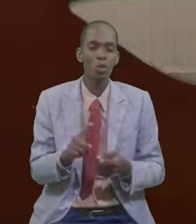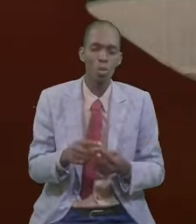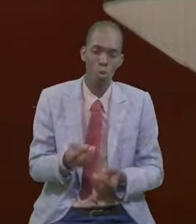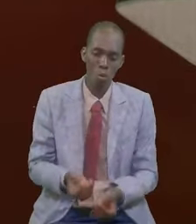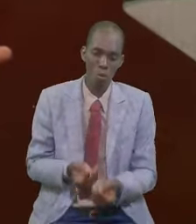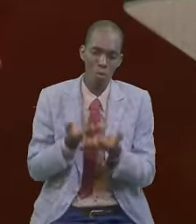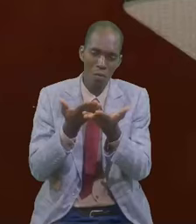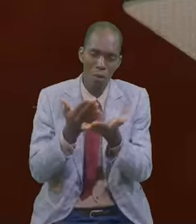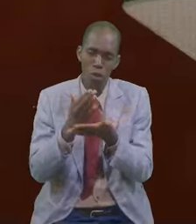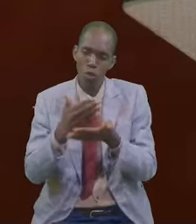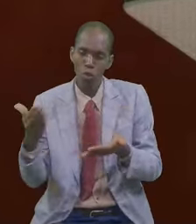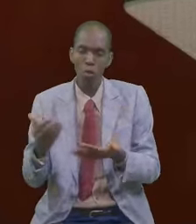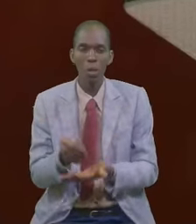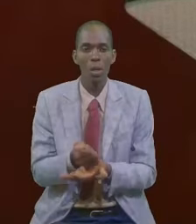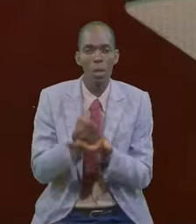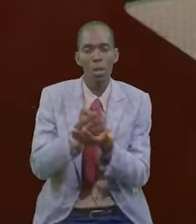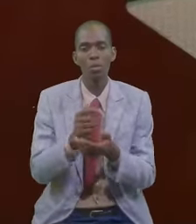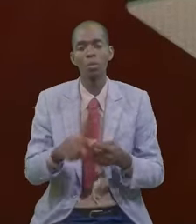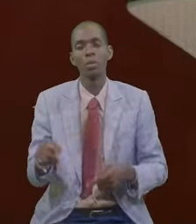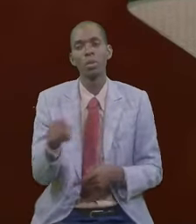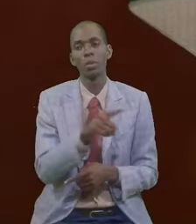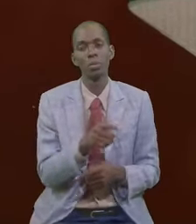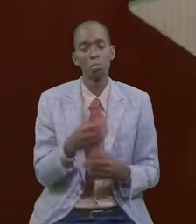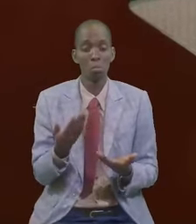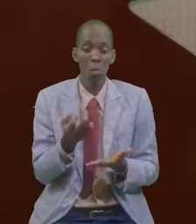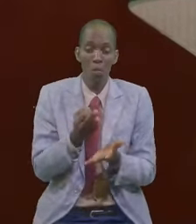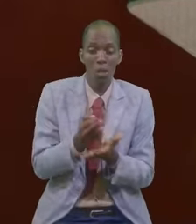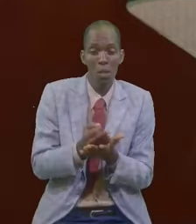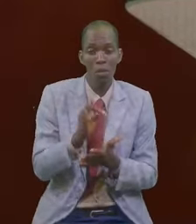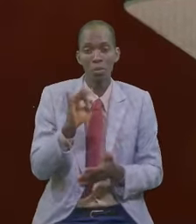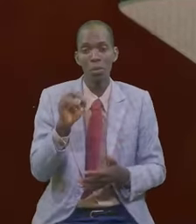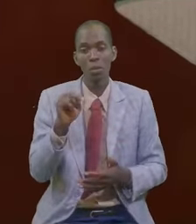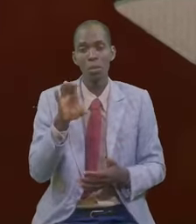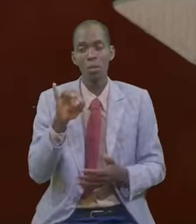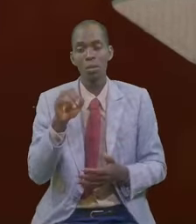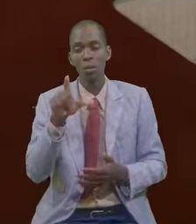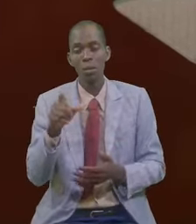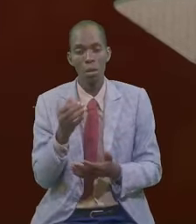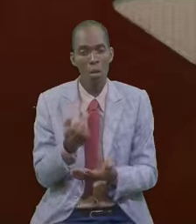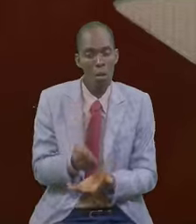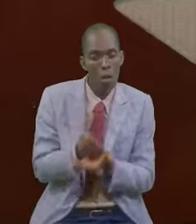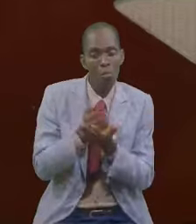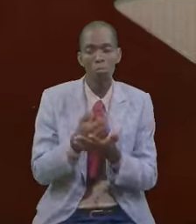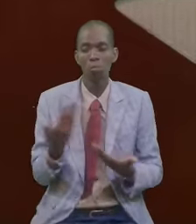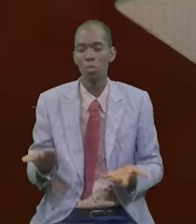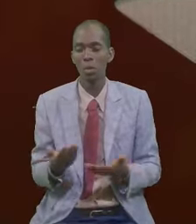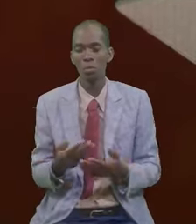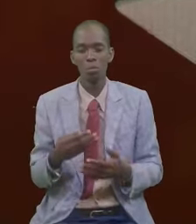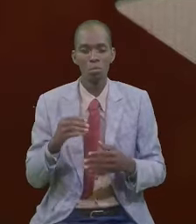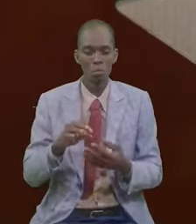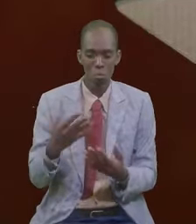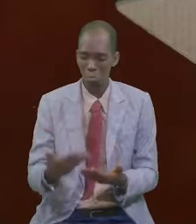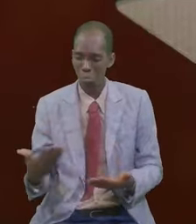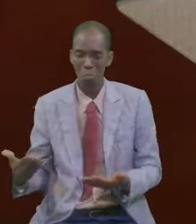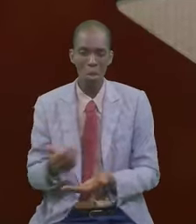leur offrir une certaine aide, l'aide financière, matérielle,